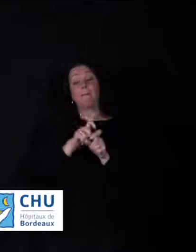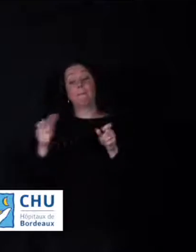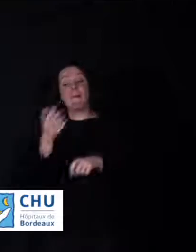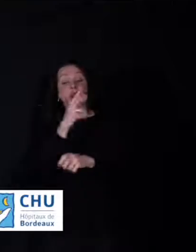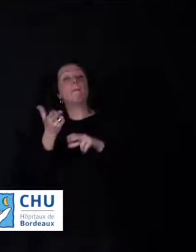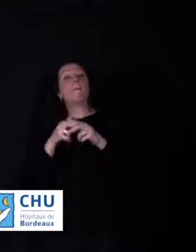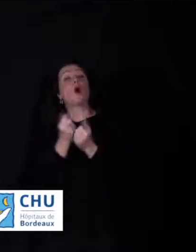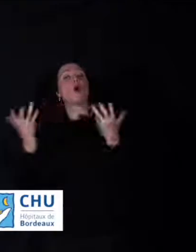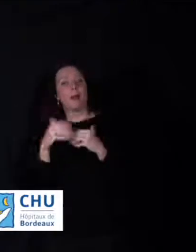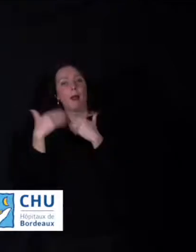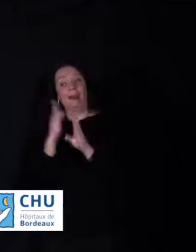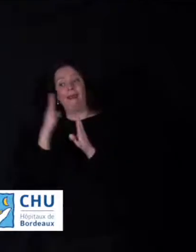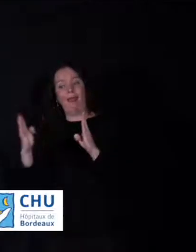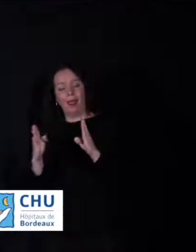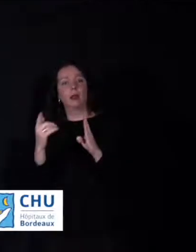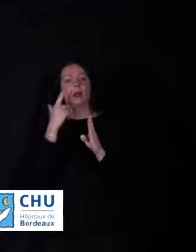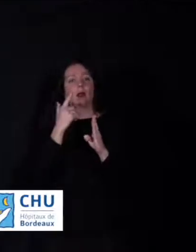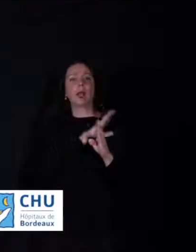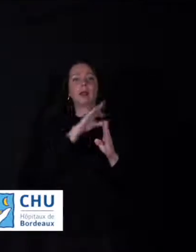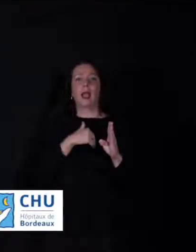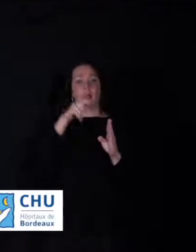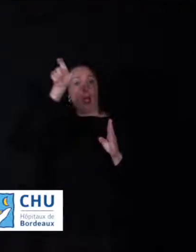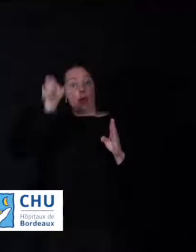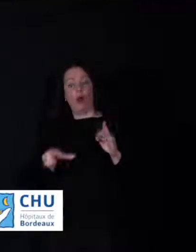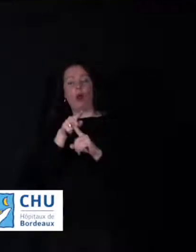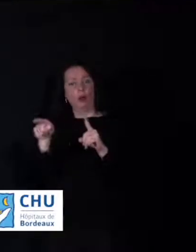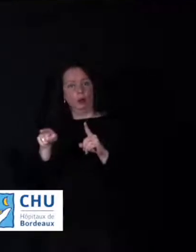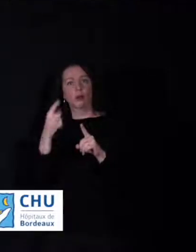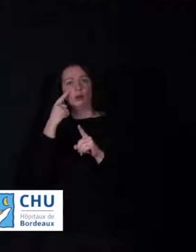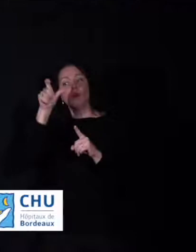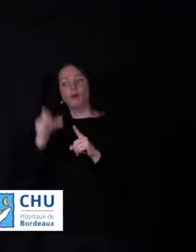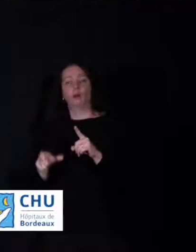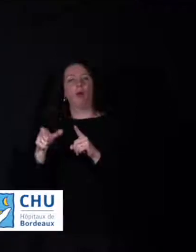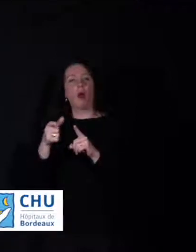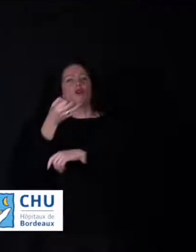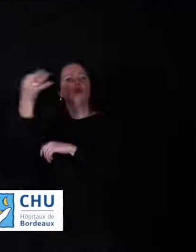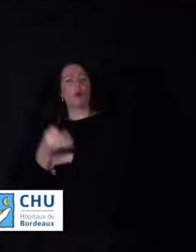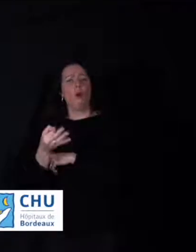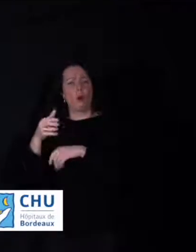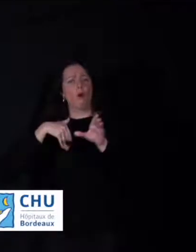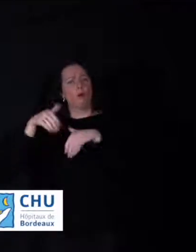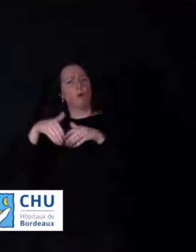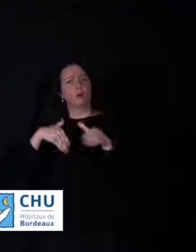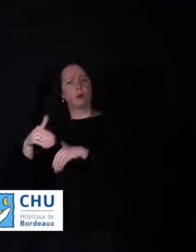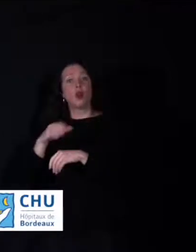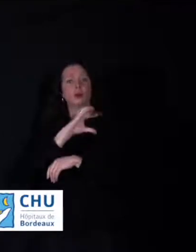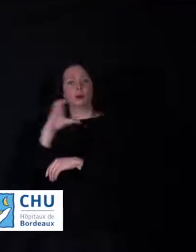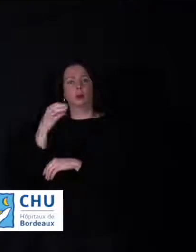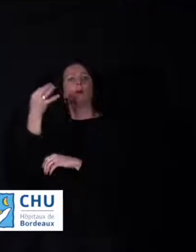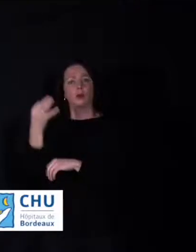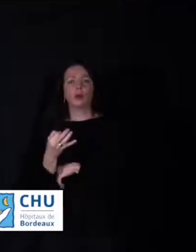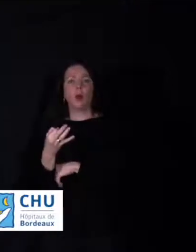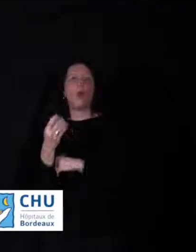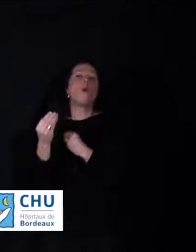après. Et si on regarde d'emblée la dernière colonne, on voit que les taux d'efficacité des vaccins sont de 100%